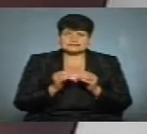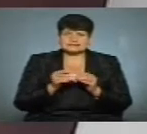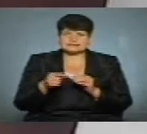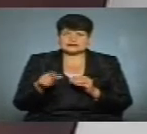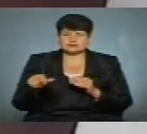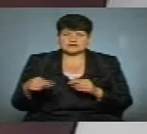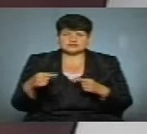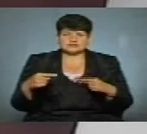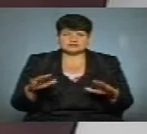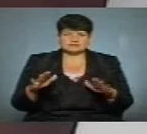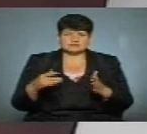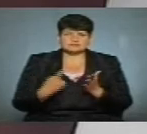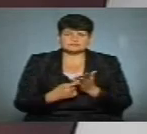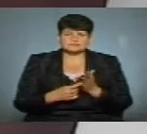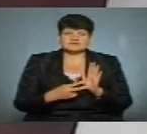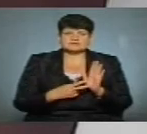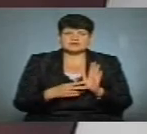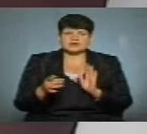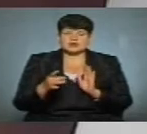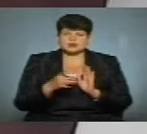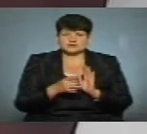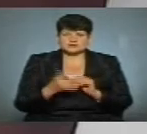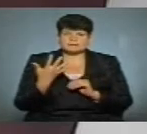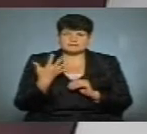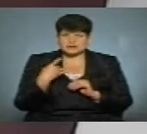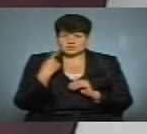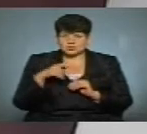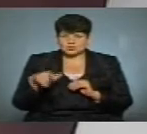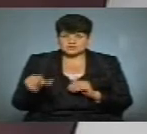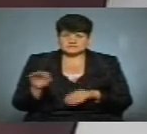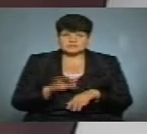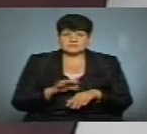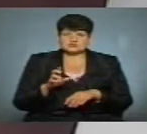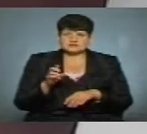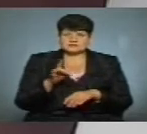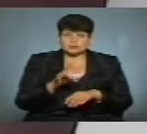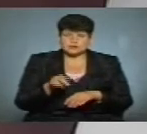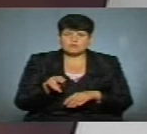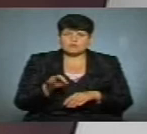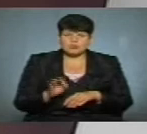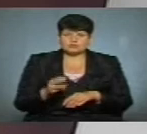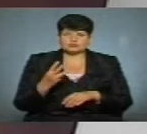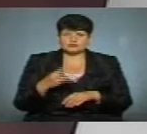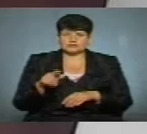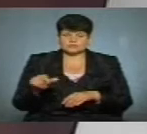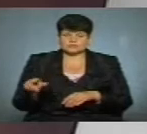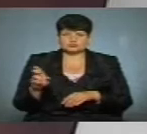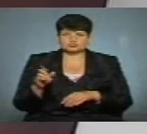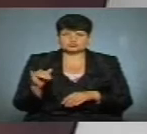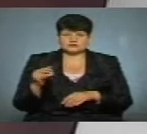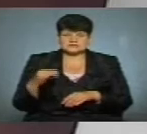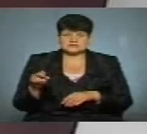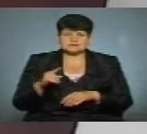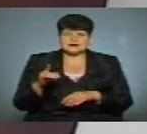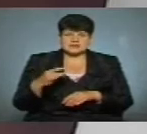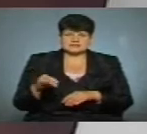решту випадків підтвердили у 7 районах. Зокрема, 5 осіб захворіли у Бережанському районі, по 3 осіб у Бучацькому,